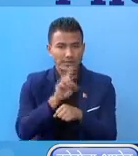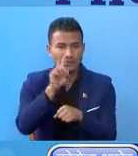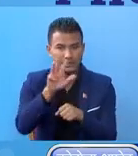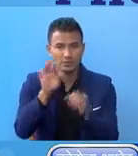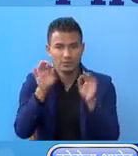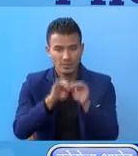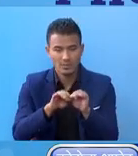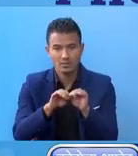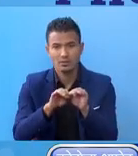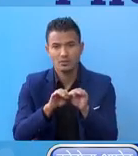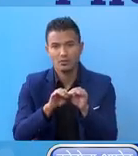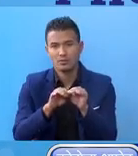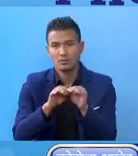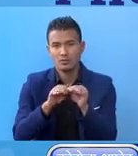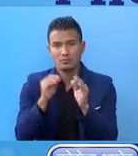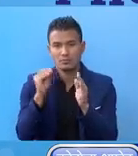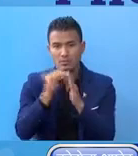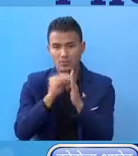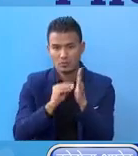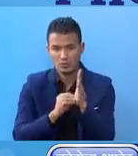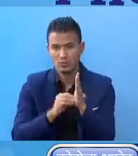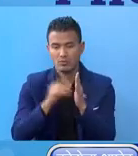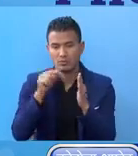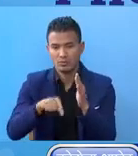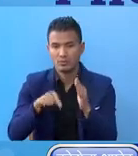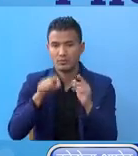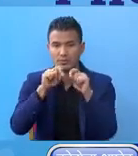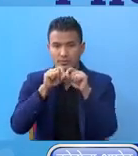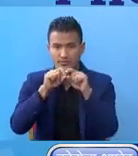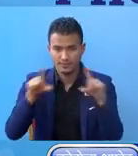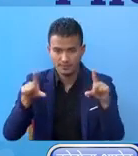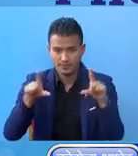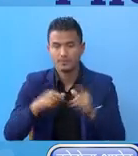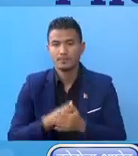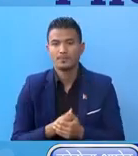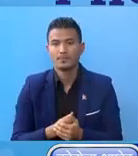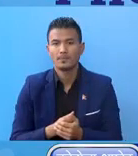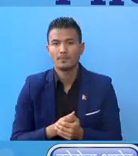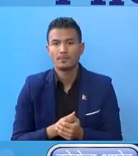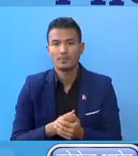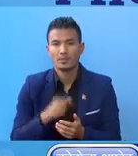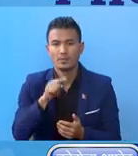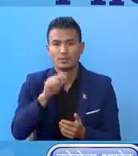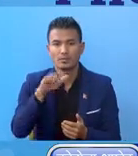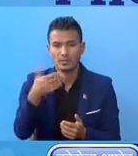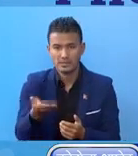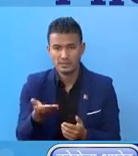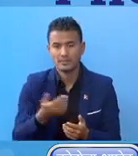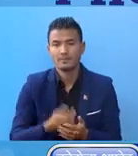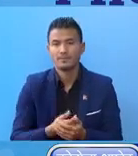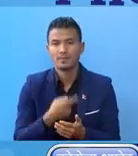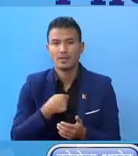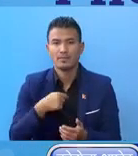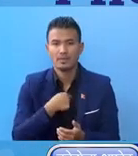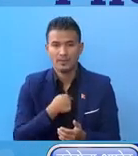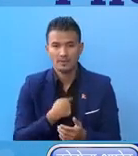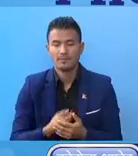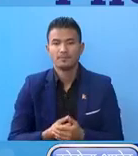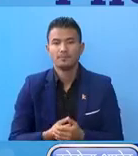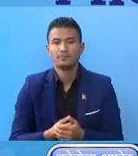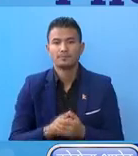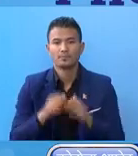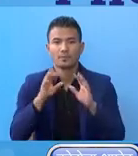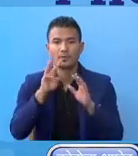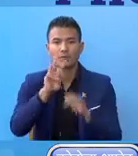COVID-19 सम्बन्धी नेसनल अपडेट यहीँनिर सकिन्छ। यसपछि हामीले